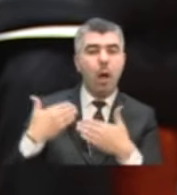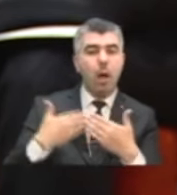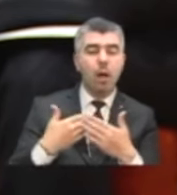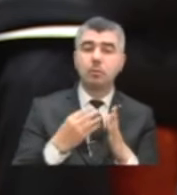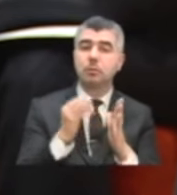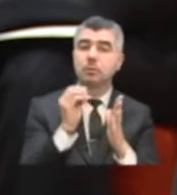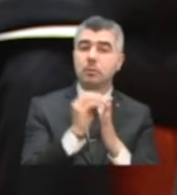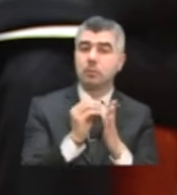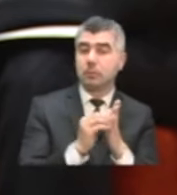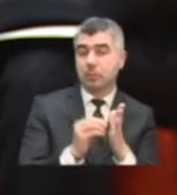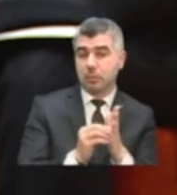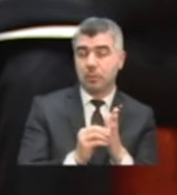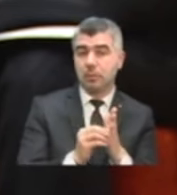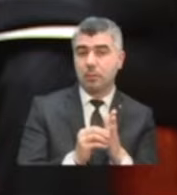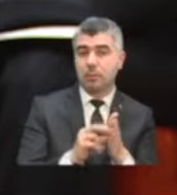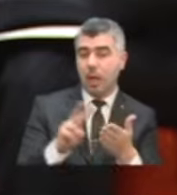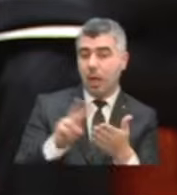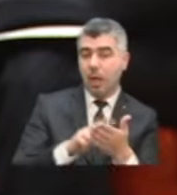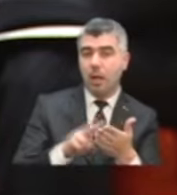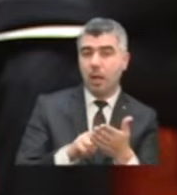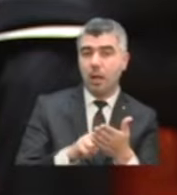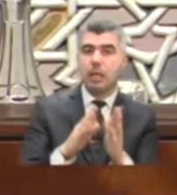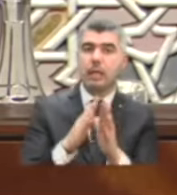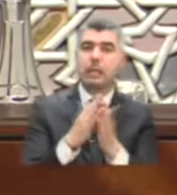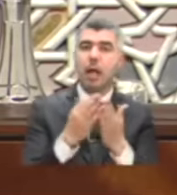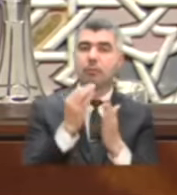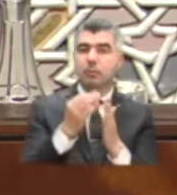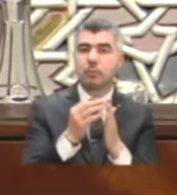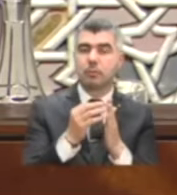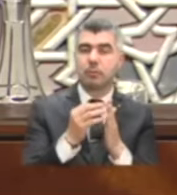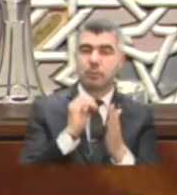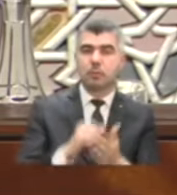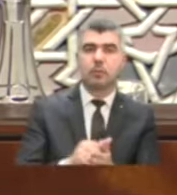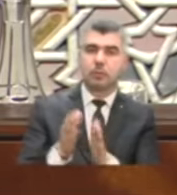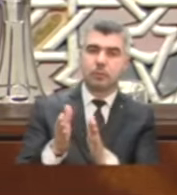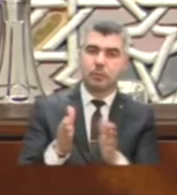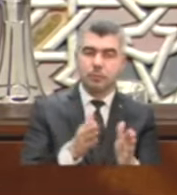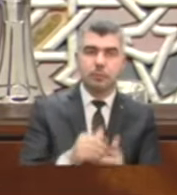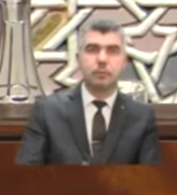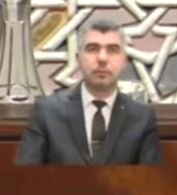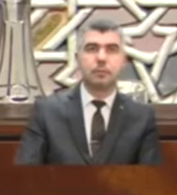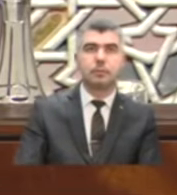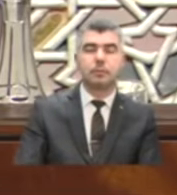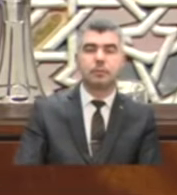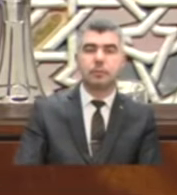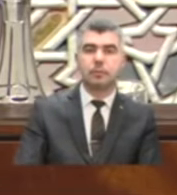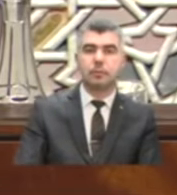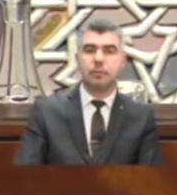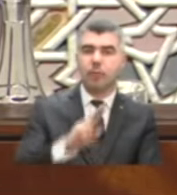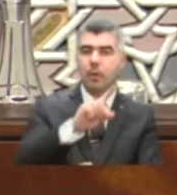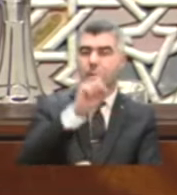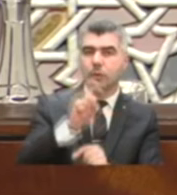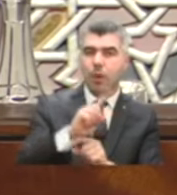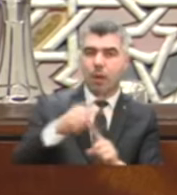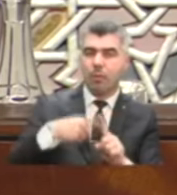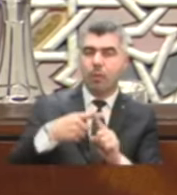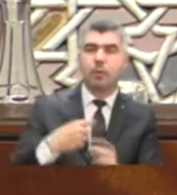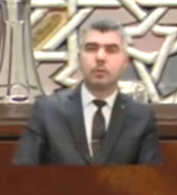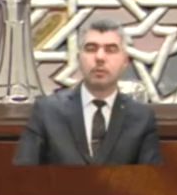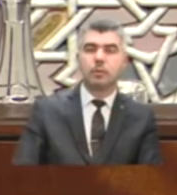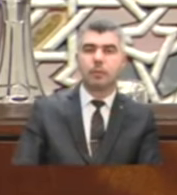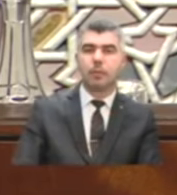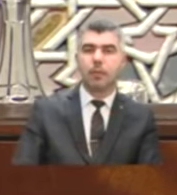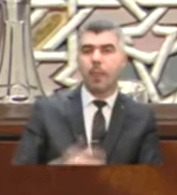أخرى في قراءة المطبوعات. وشكرا سيد الرئيس. شكرا سيد الوزير. تعقيب سيد نائب محترم. شكرا